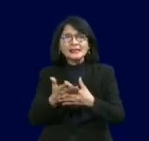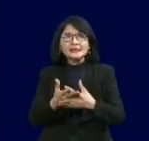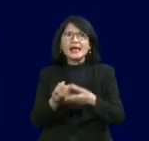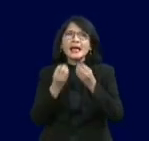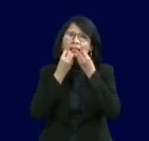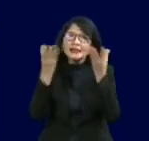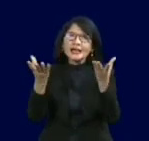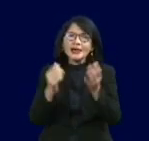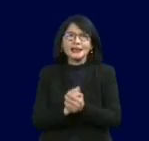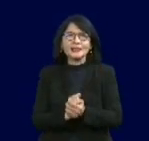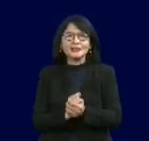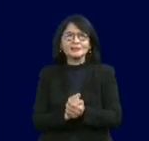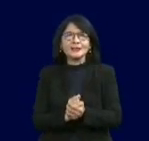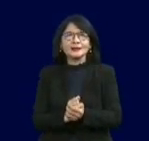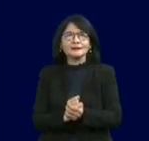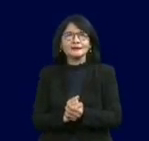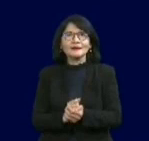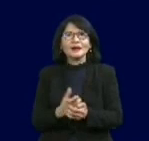di